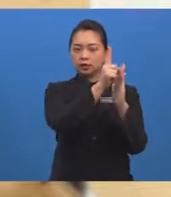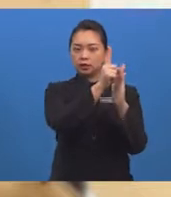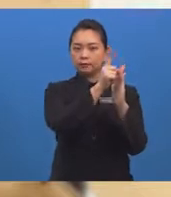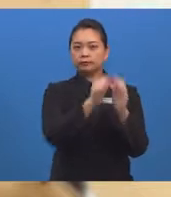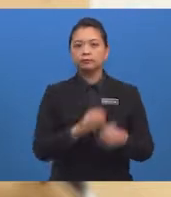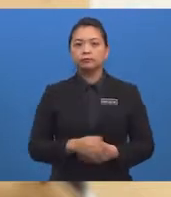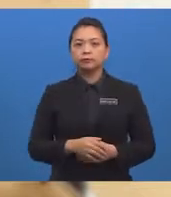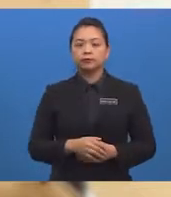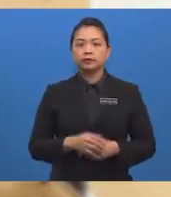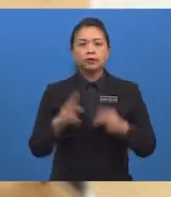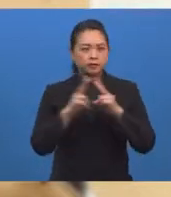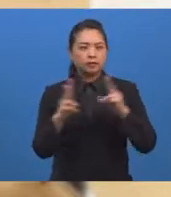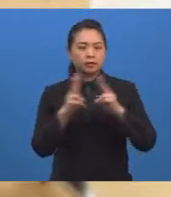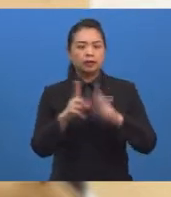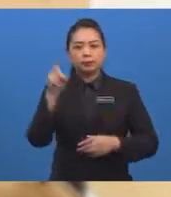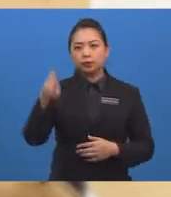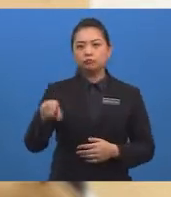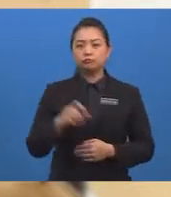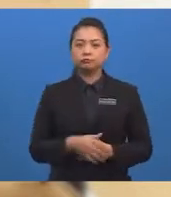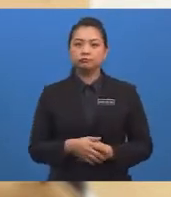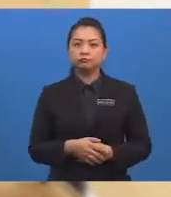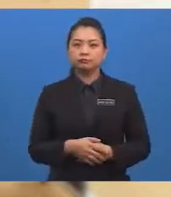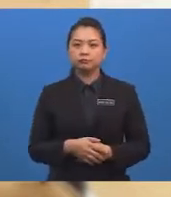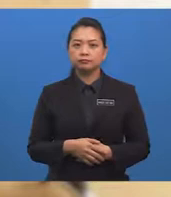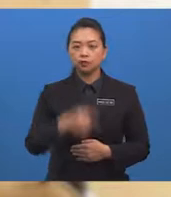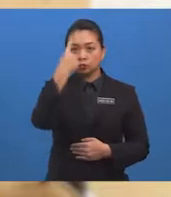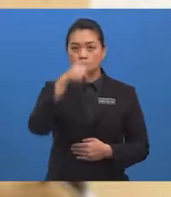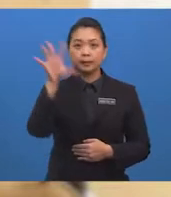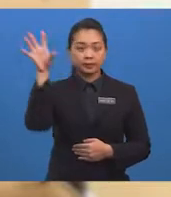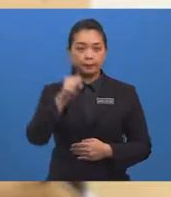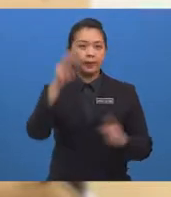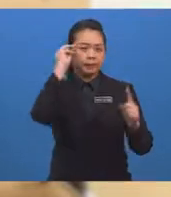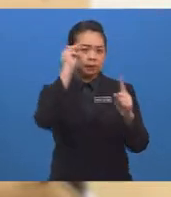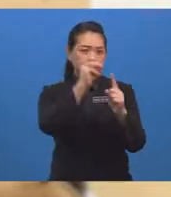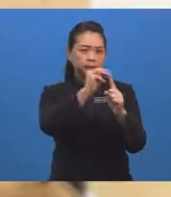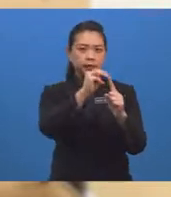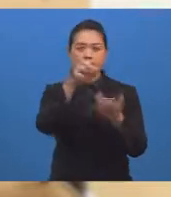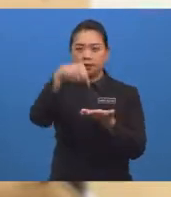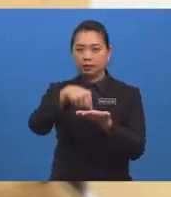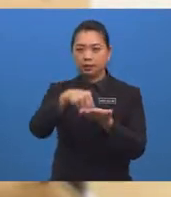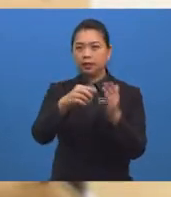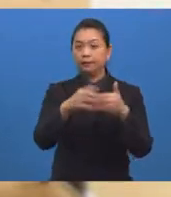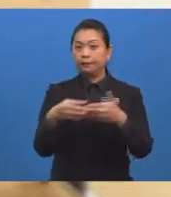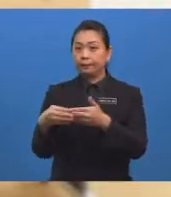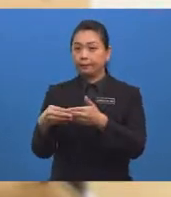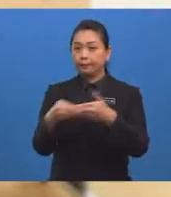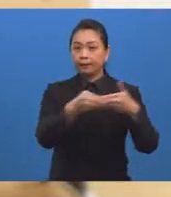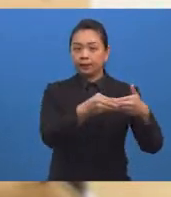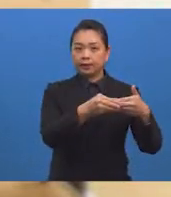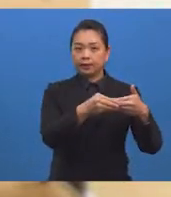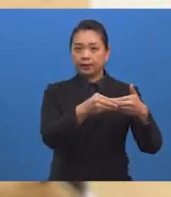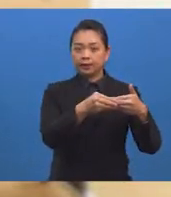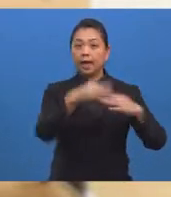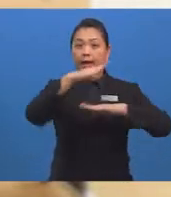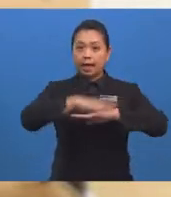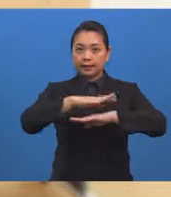bermotivasi amat diperlukan. Untuk mencapai matlamat ini, kepimpinan atasan perlu mempunyai